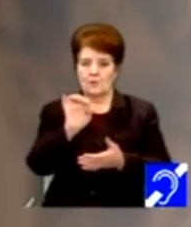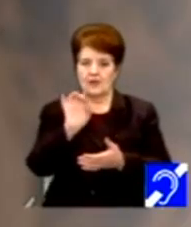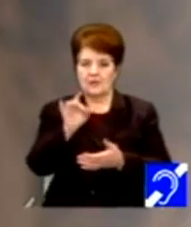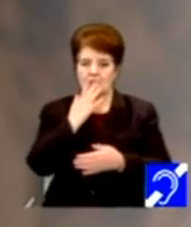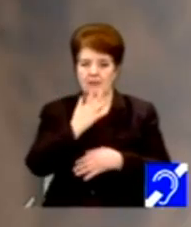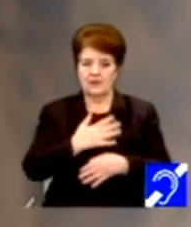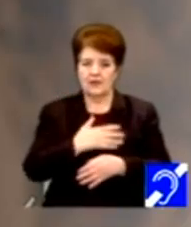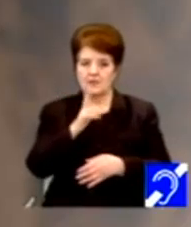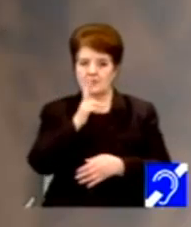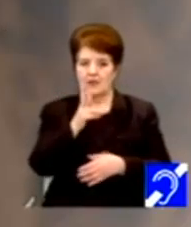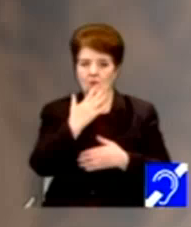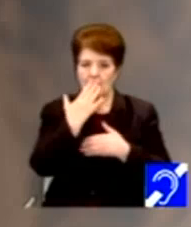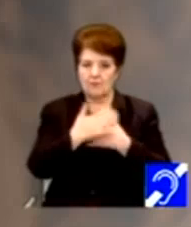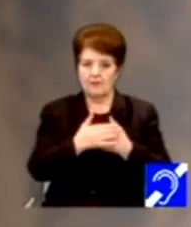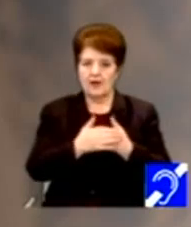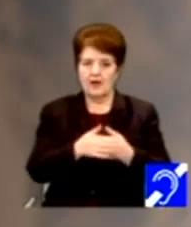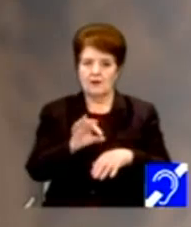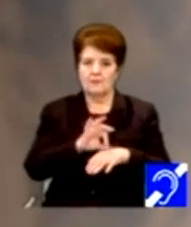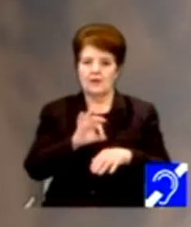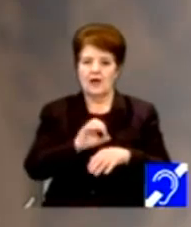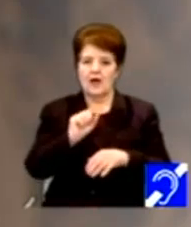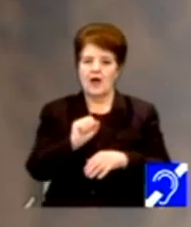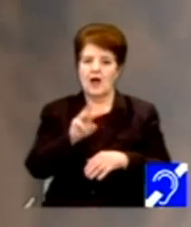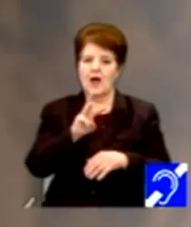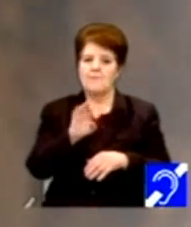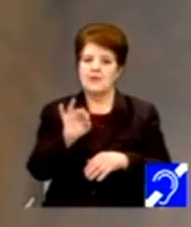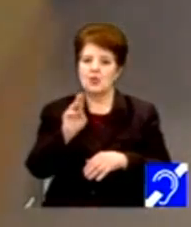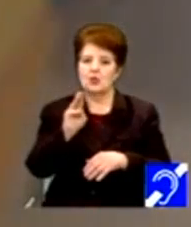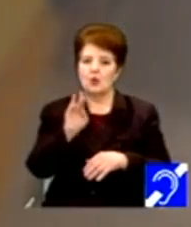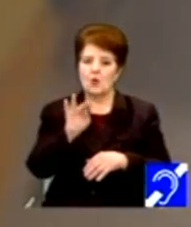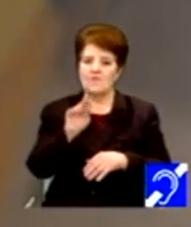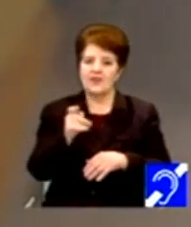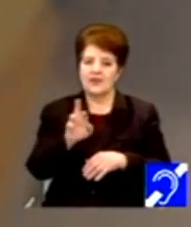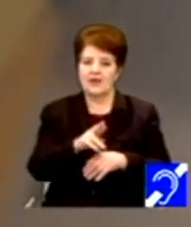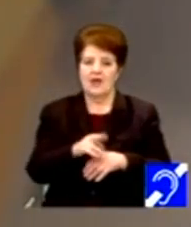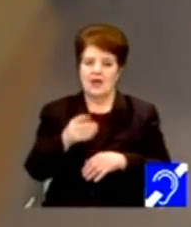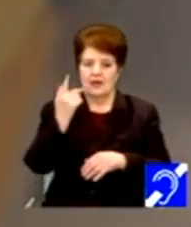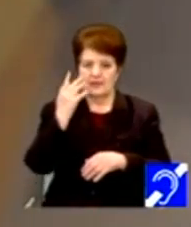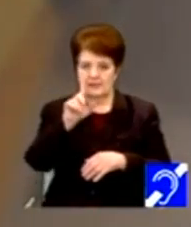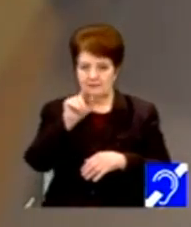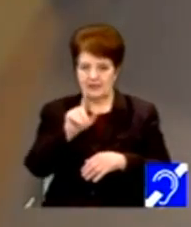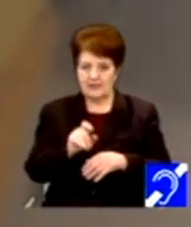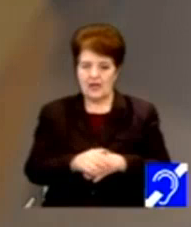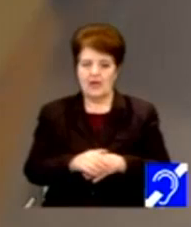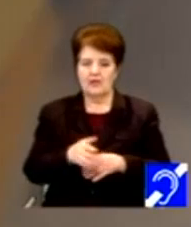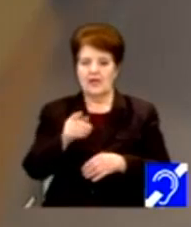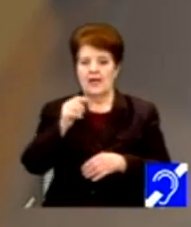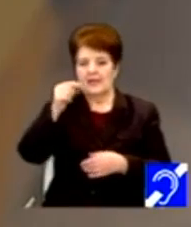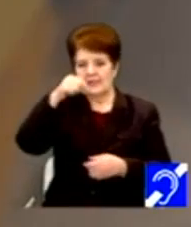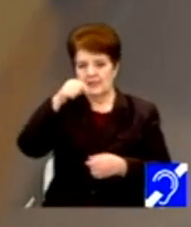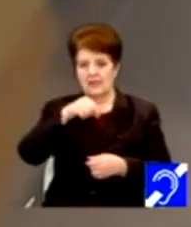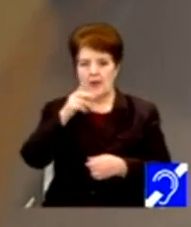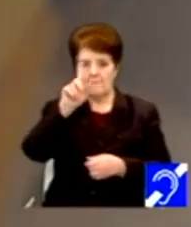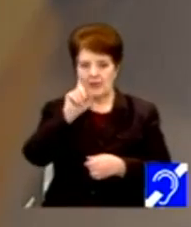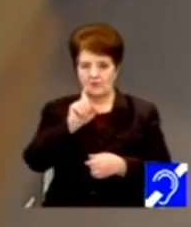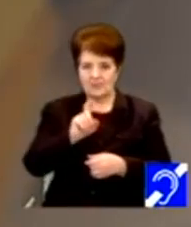drăgălaș de aproape 3 luni, dar care suferă de amiotrofie spinală, o boală genetică care afectează neuronii din măduva spinării,